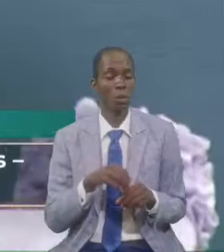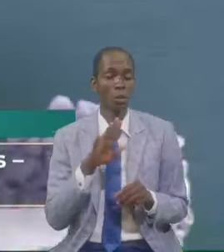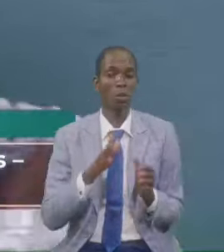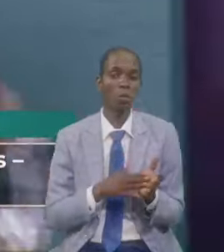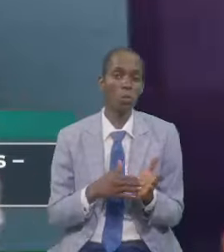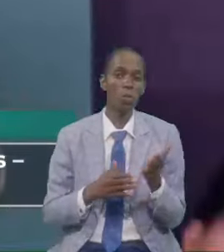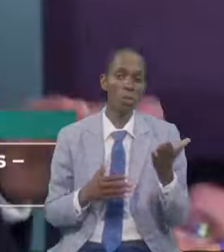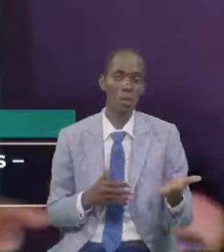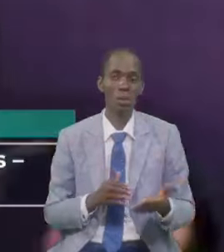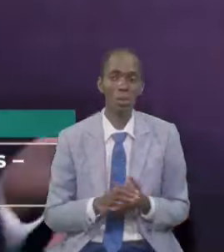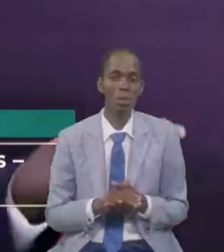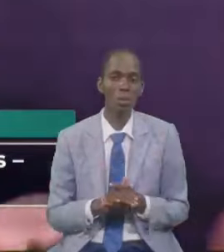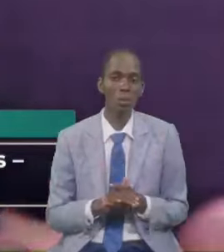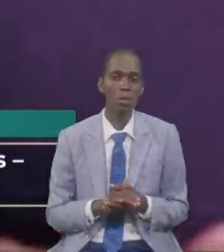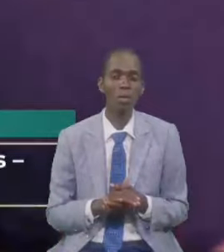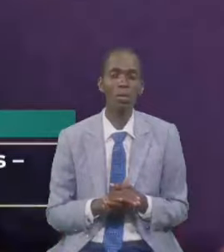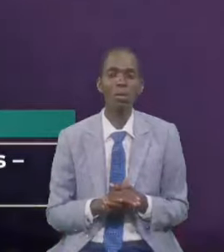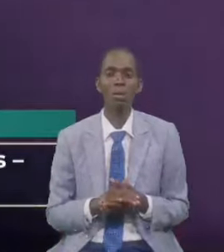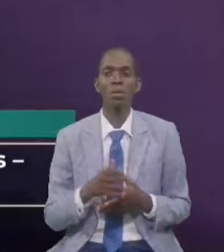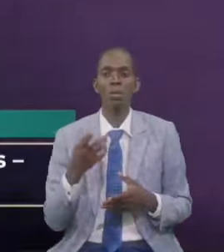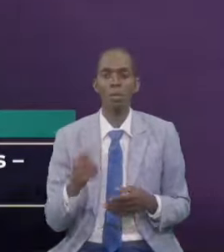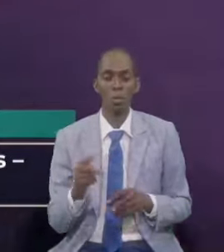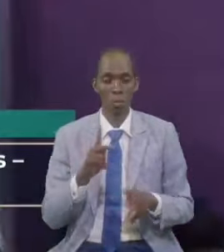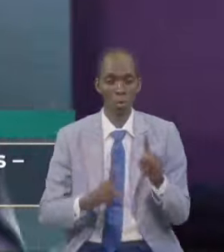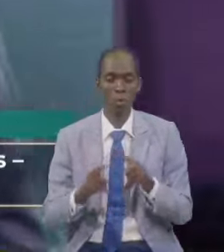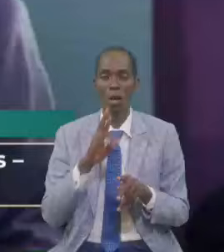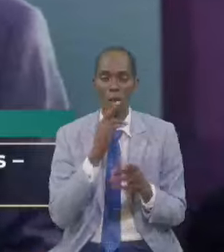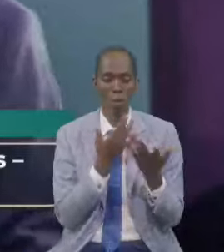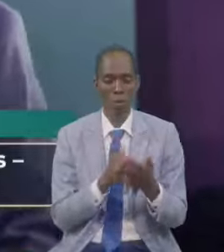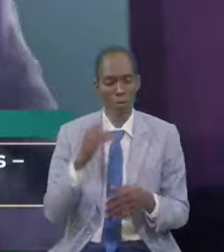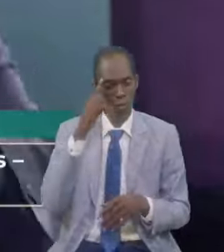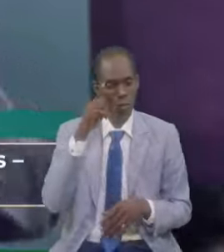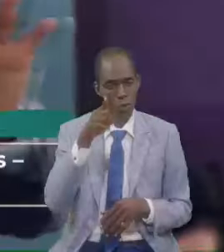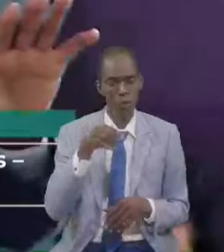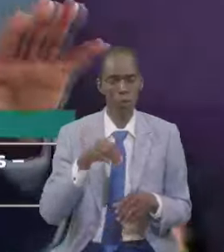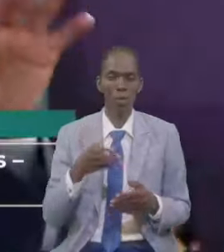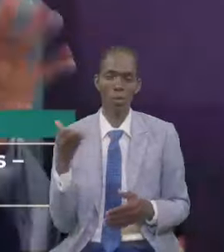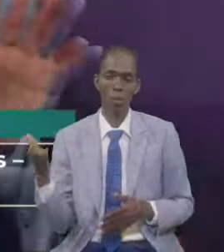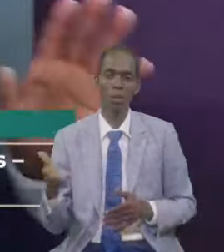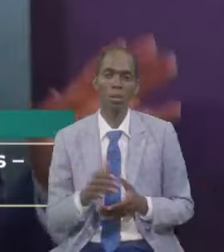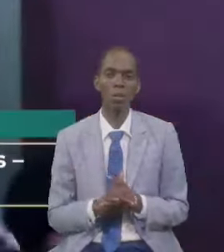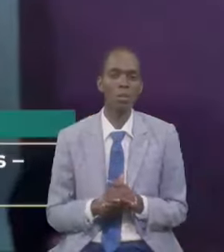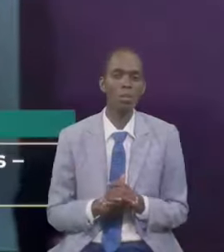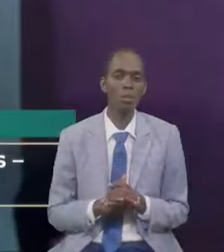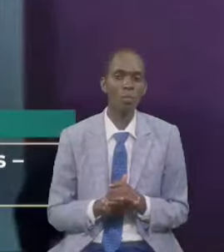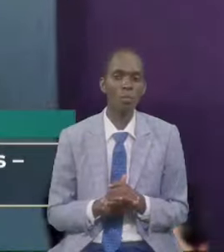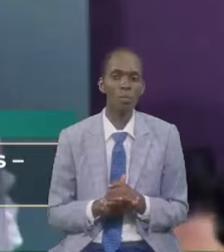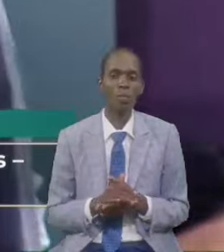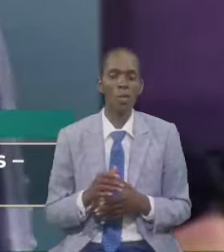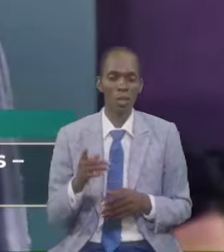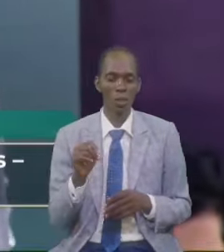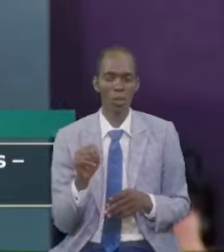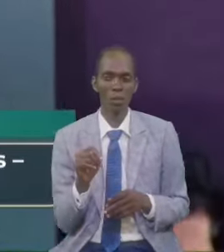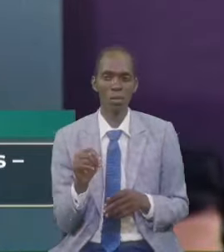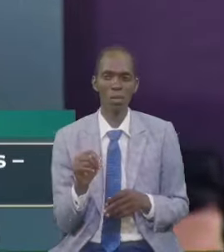వారిగా ఉంటారు. వారు ఆ విధంగా అపరాధాల చేత మలినమైన వారిగా జీవిస్తుంటారు. మీరు